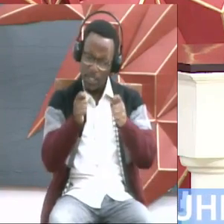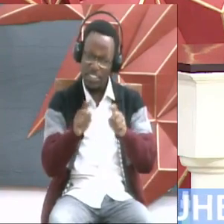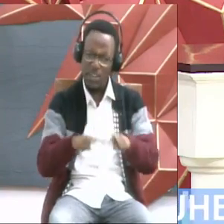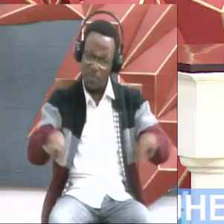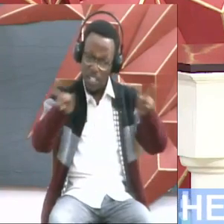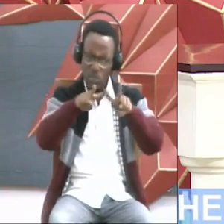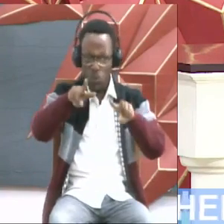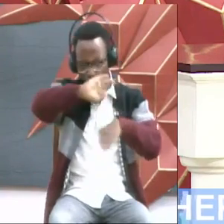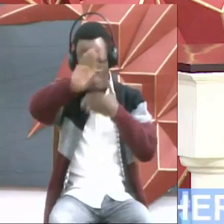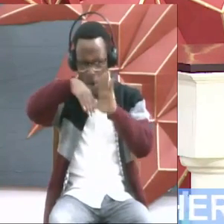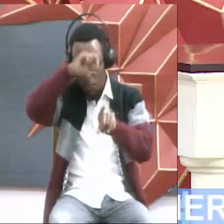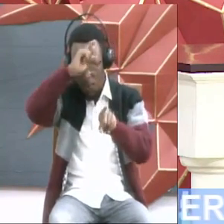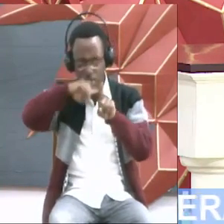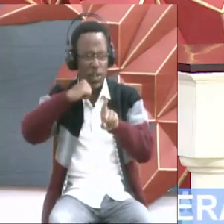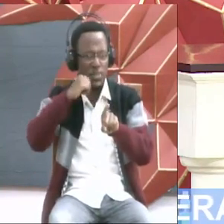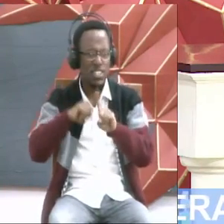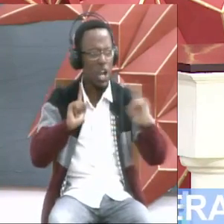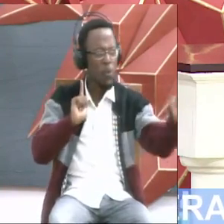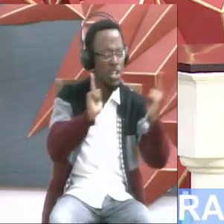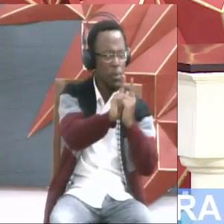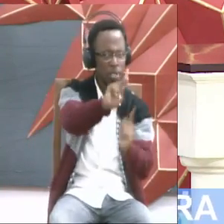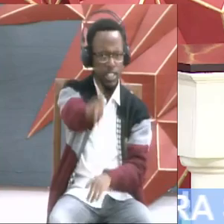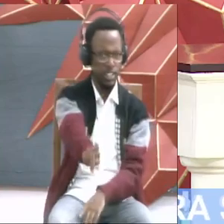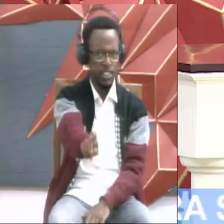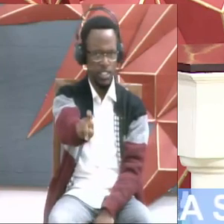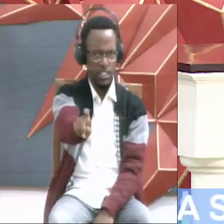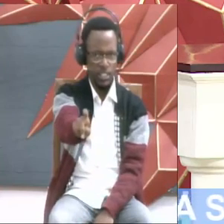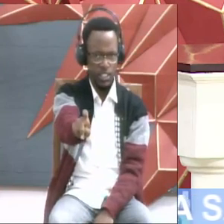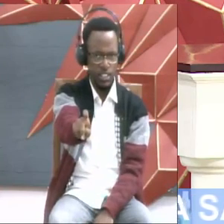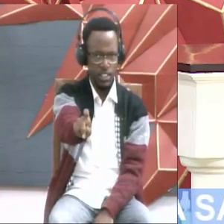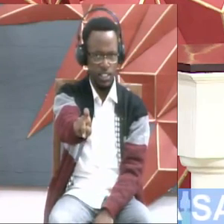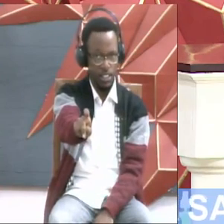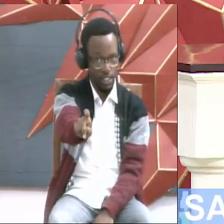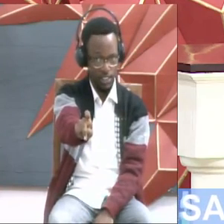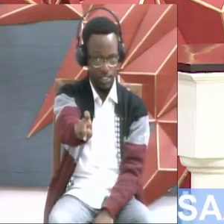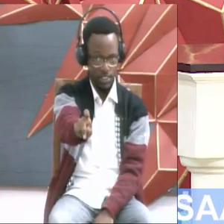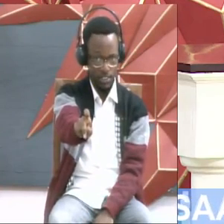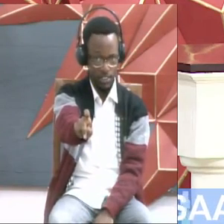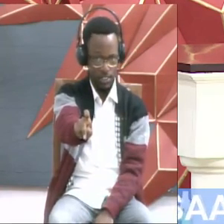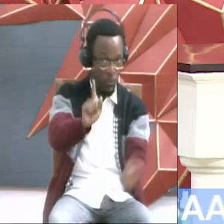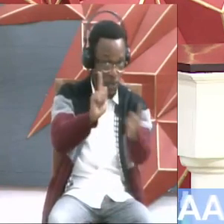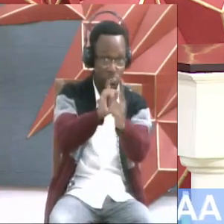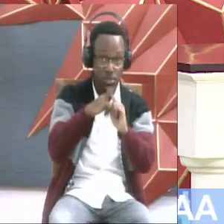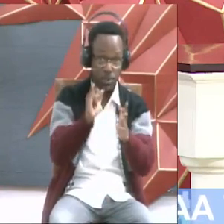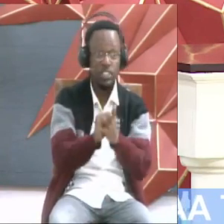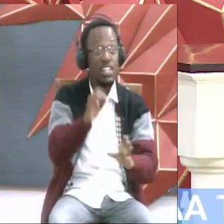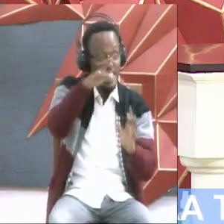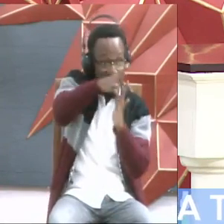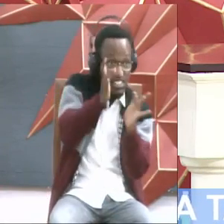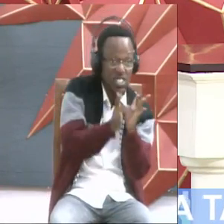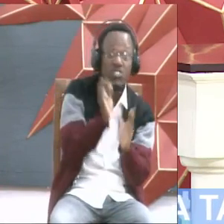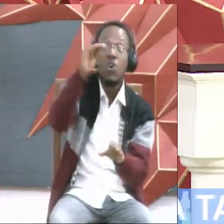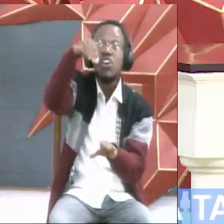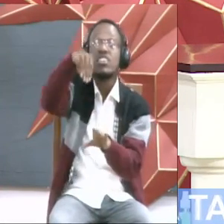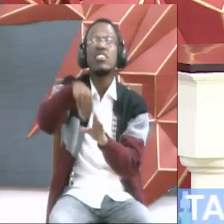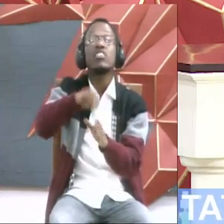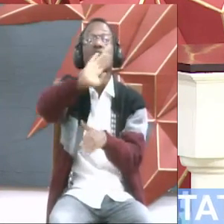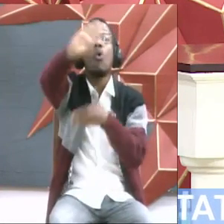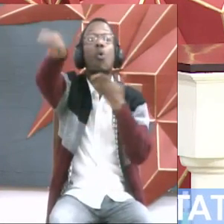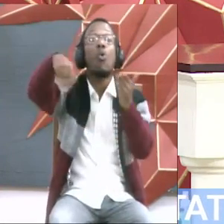wese muhuye mubonanye uti Kristo ari muri bose